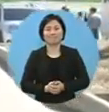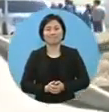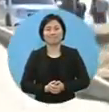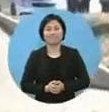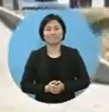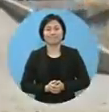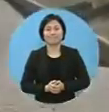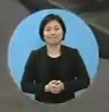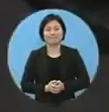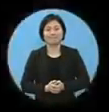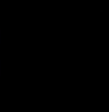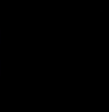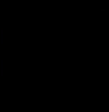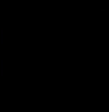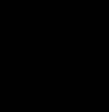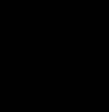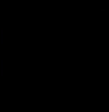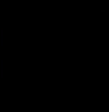김동진입니다.